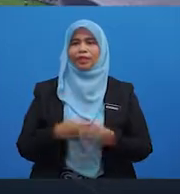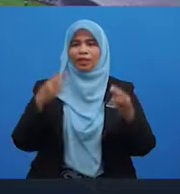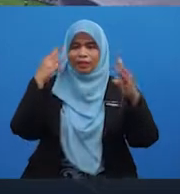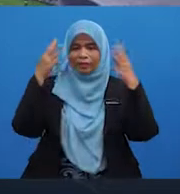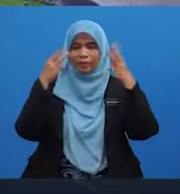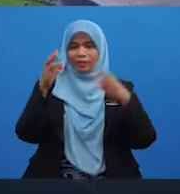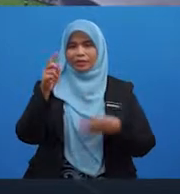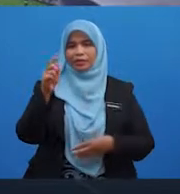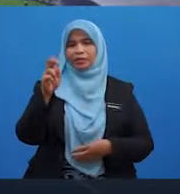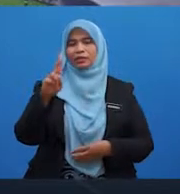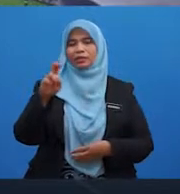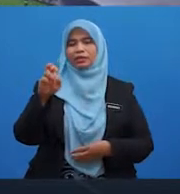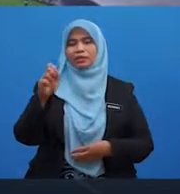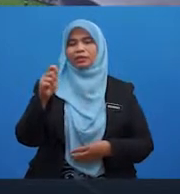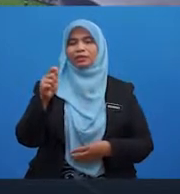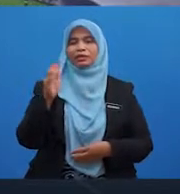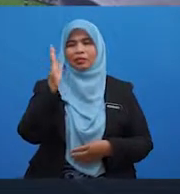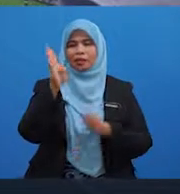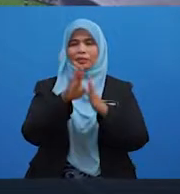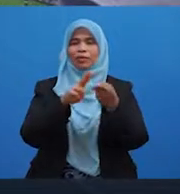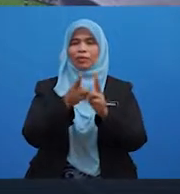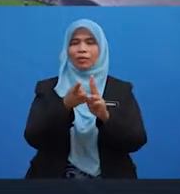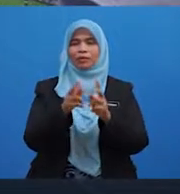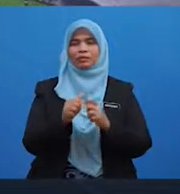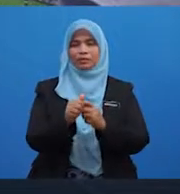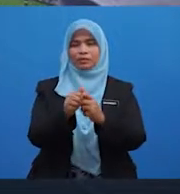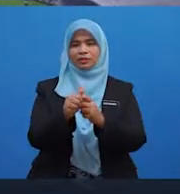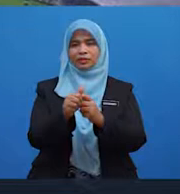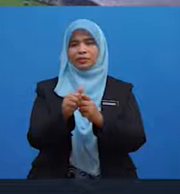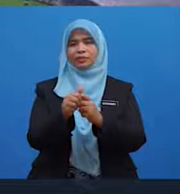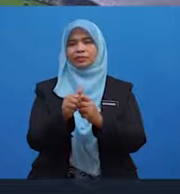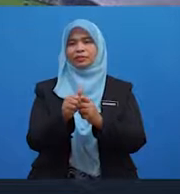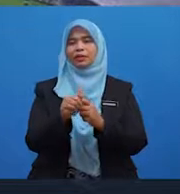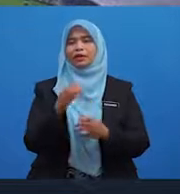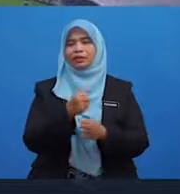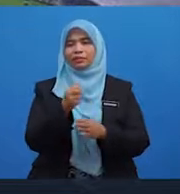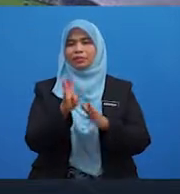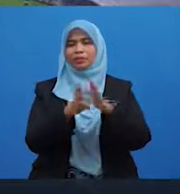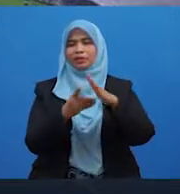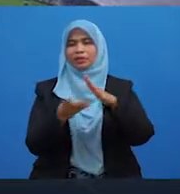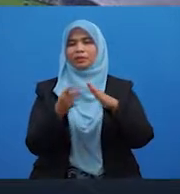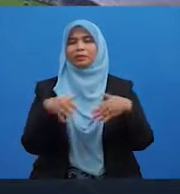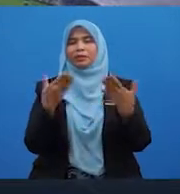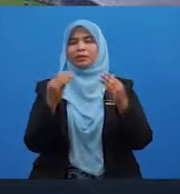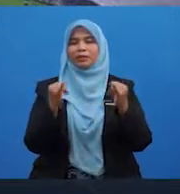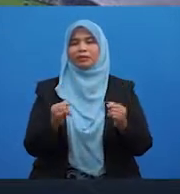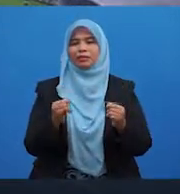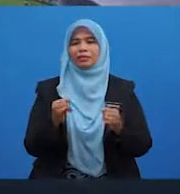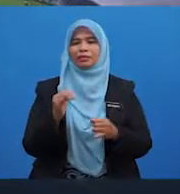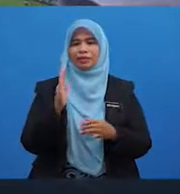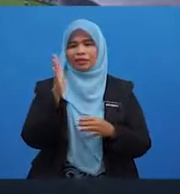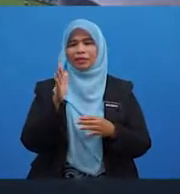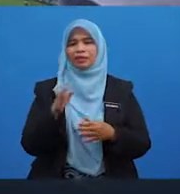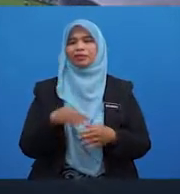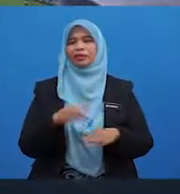Kebimbangan trade akan berubah-ubah mengikut atau berdasarkan bagaimana individu itu dapat mengatasi atau